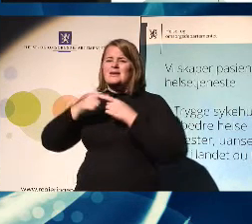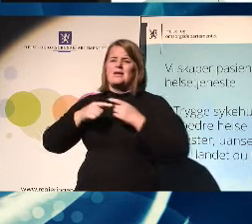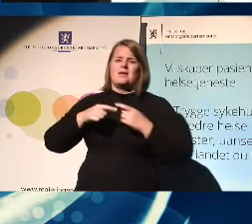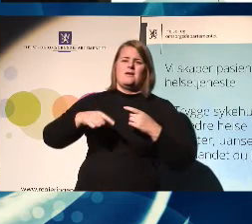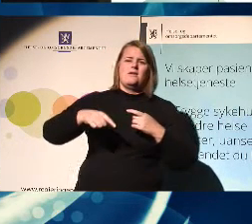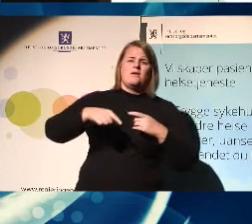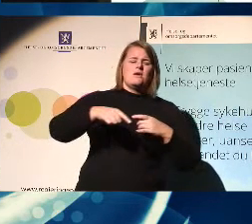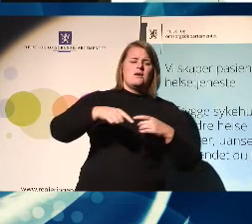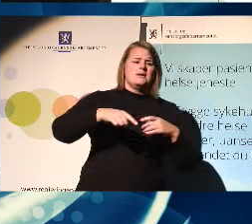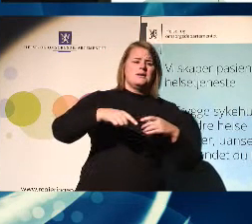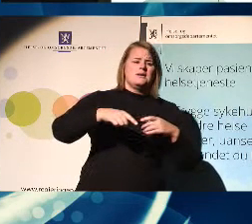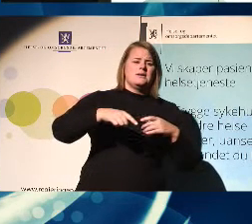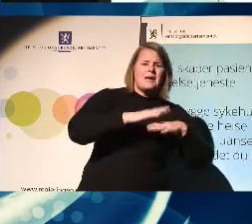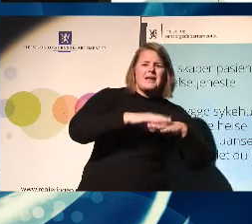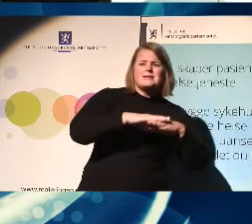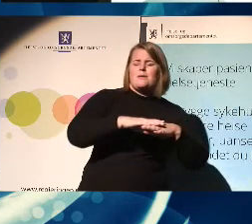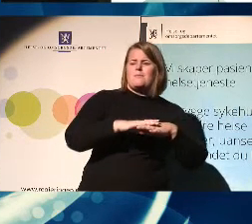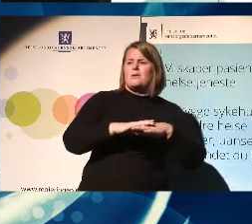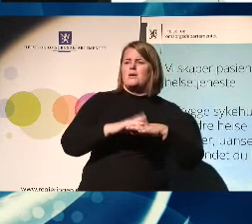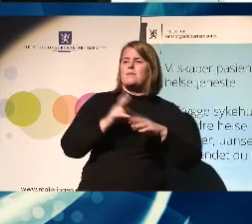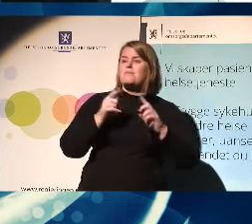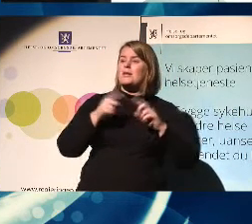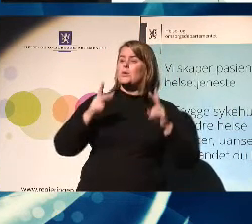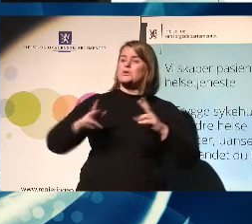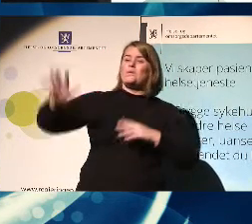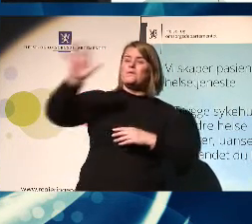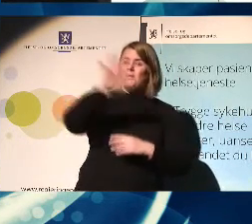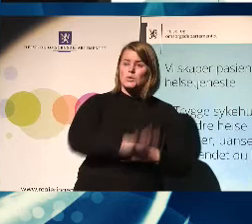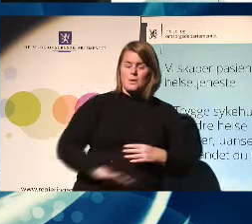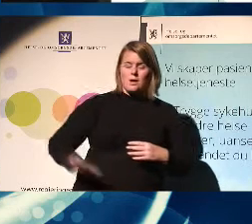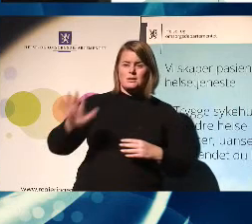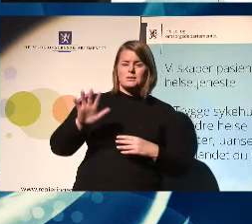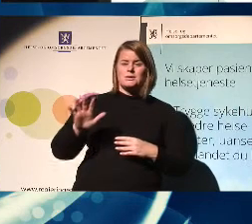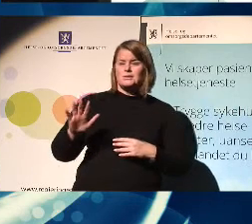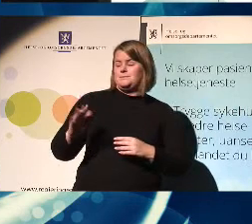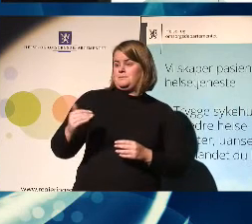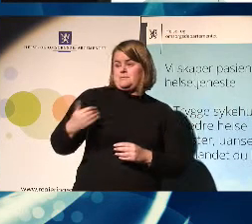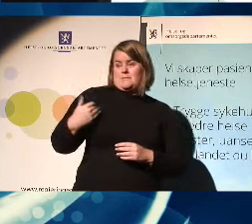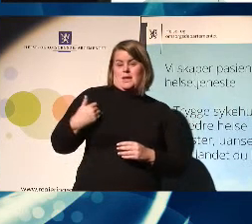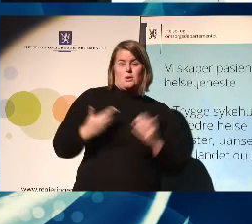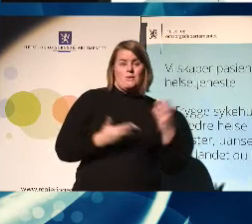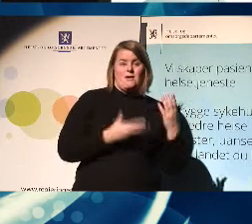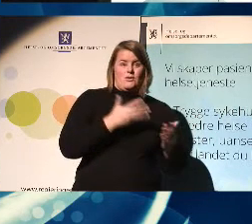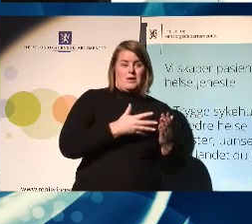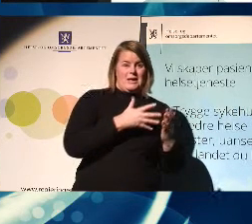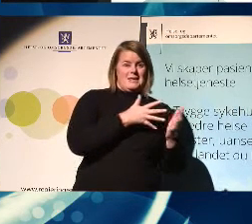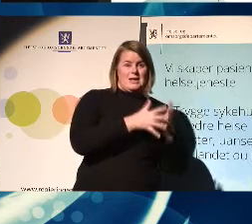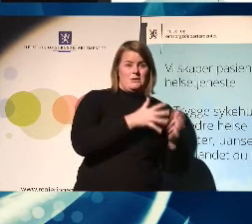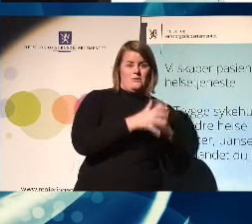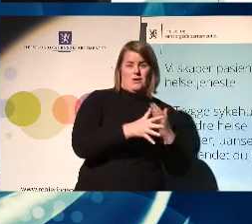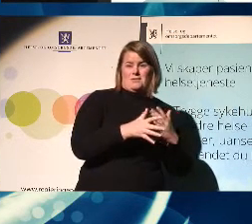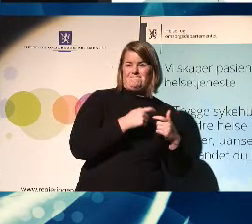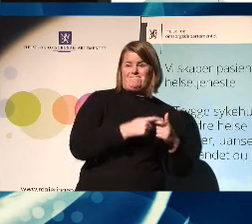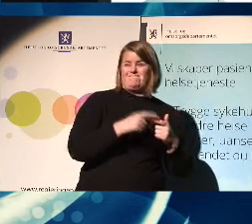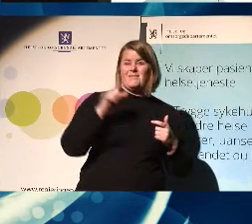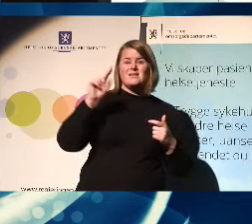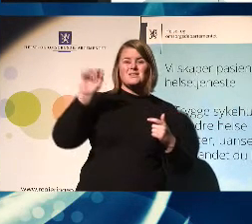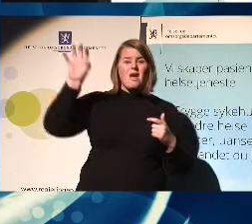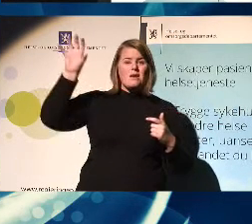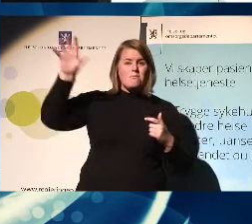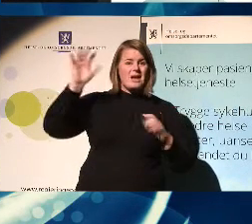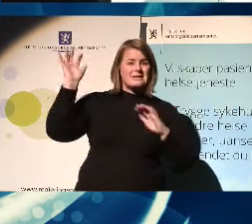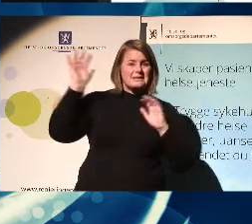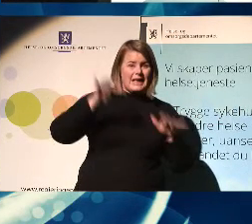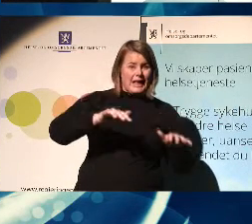men også nasjonalt, det tenker jeg viktig. Og vi har akkurat gjennomført en evaluering etter skredet på Svalbard, som jo